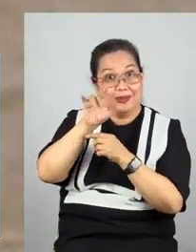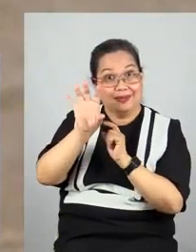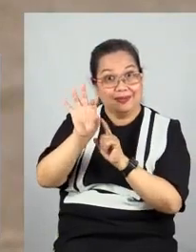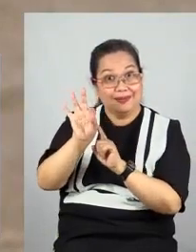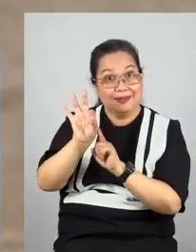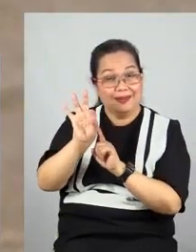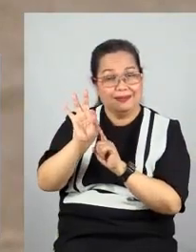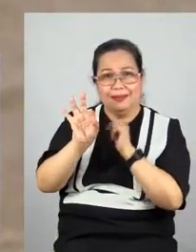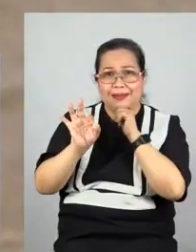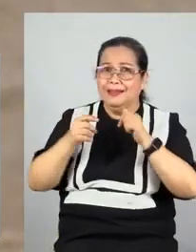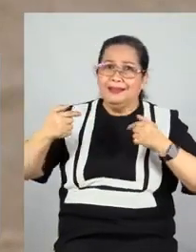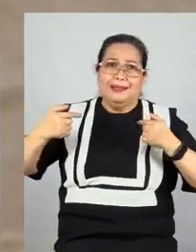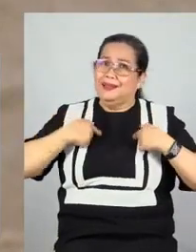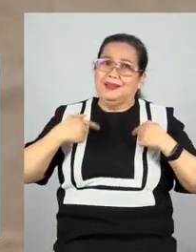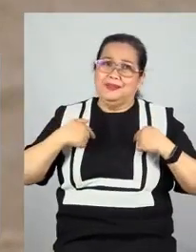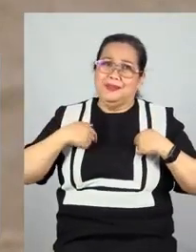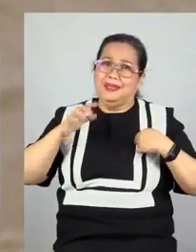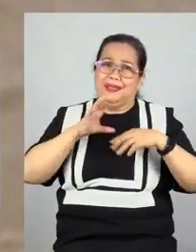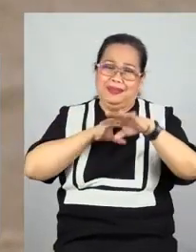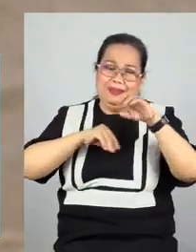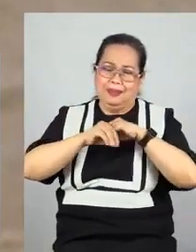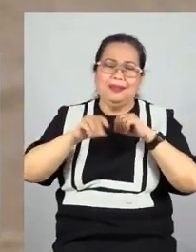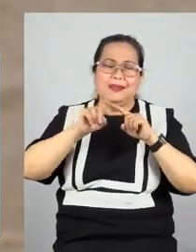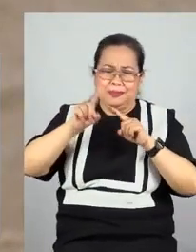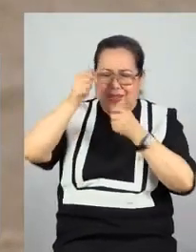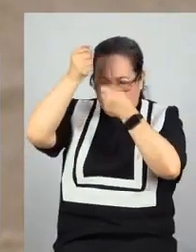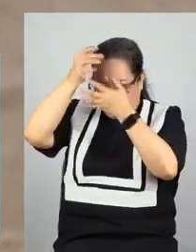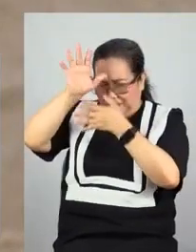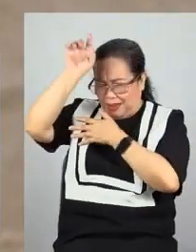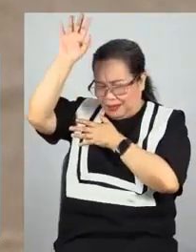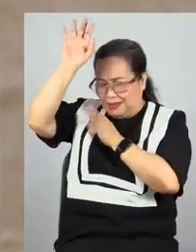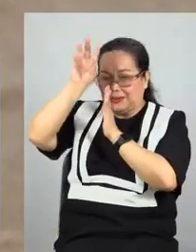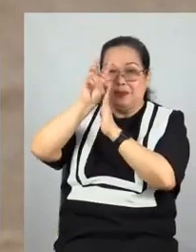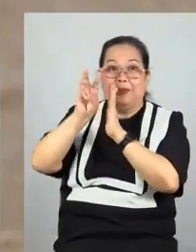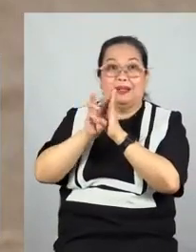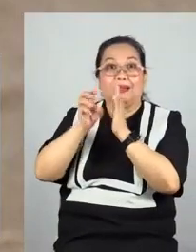"Nevertheless, not as I will, but as you will."